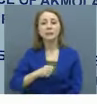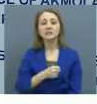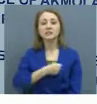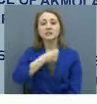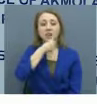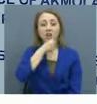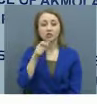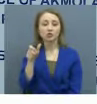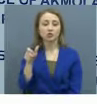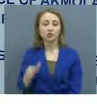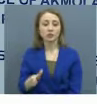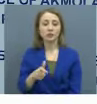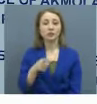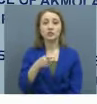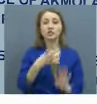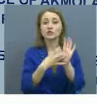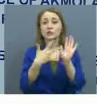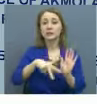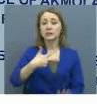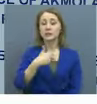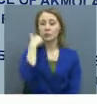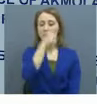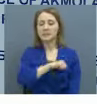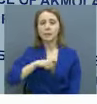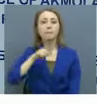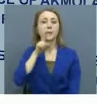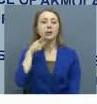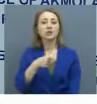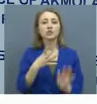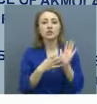пациента 33 года самый молодой 80-го года рождения